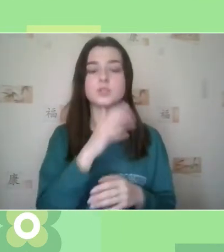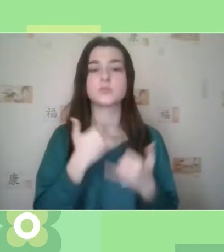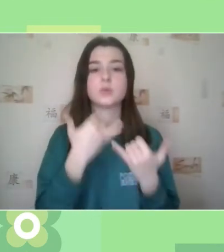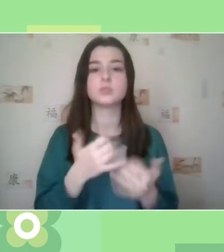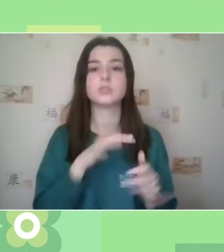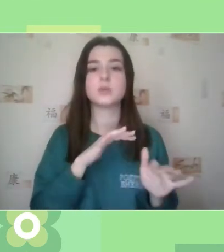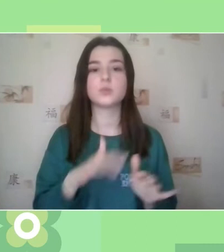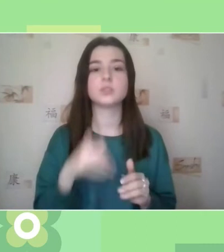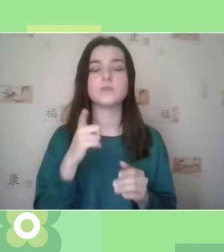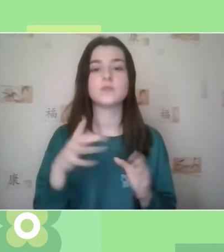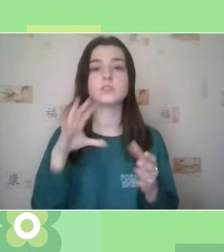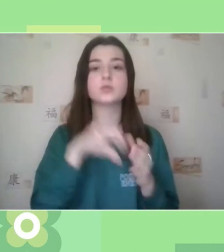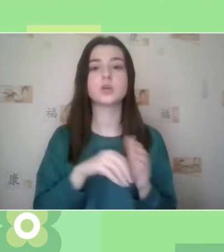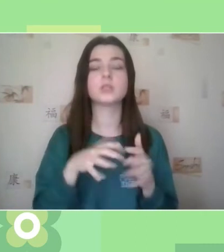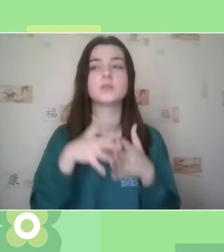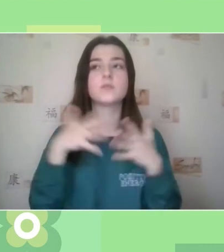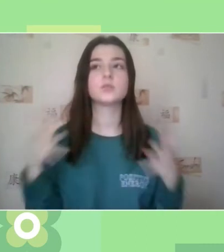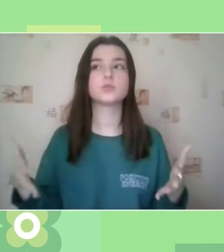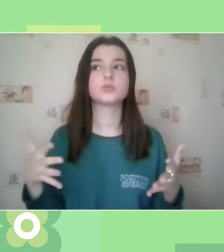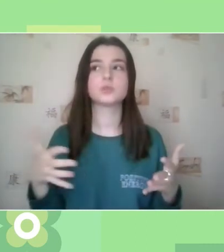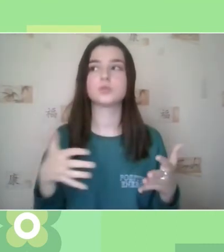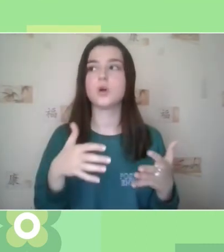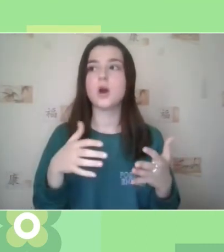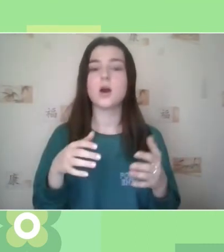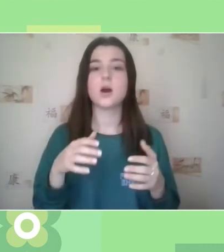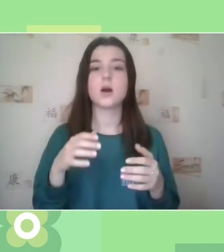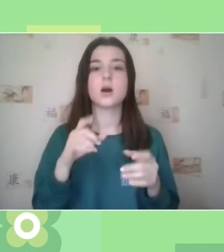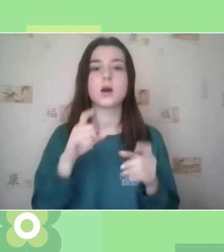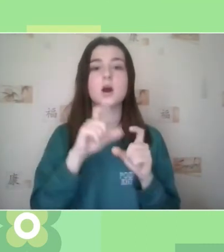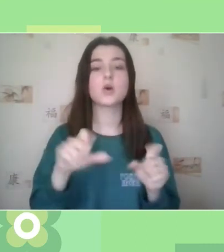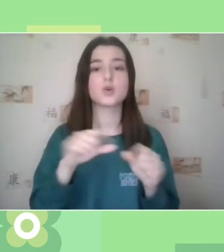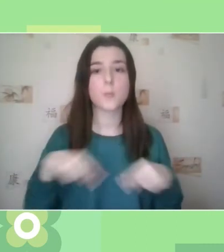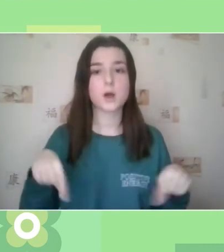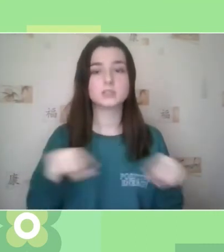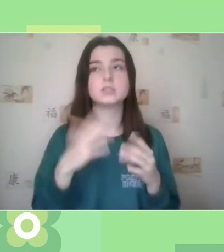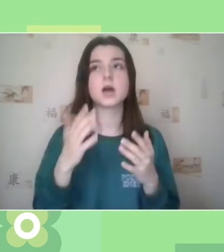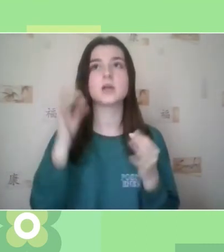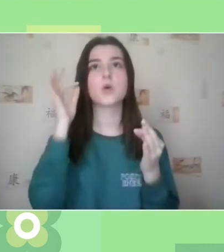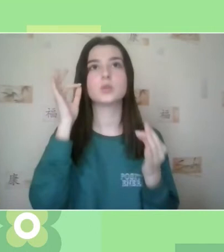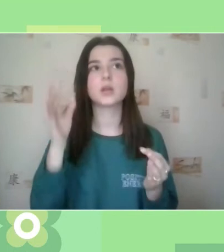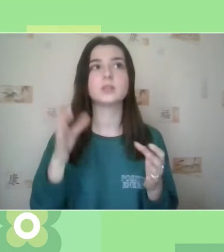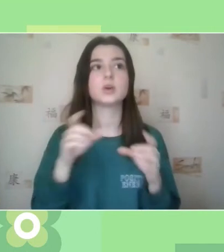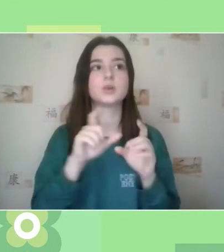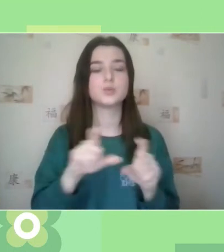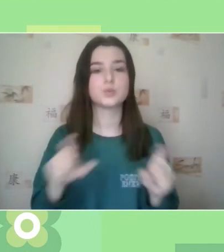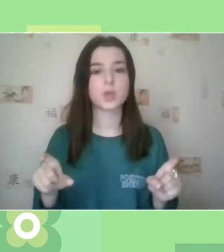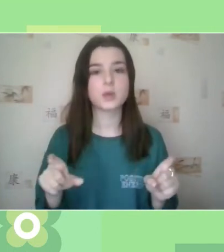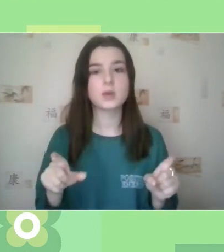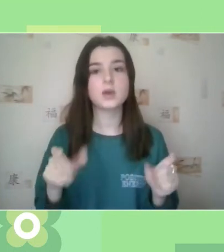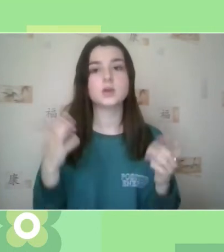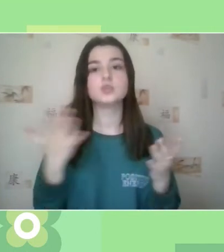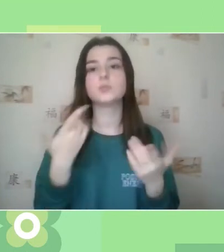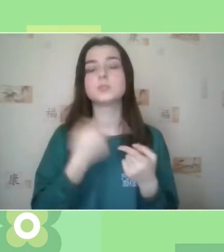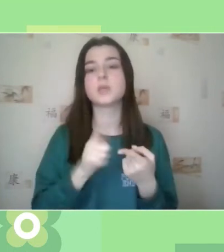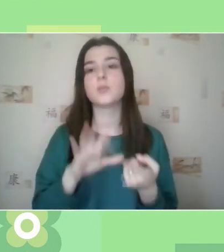де ви залучаєте широку громадськість, або може не дуже широку громадськість, але конкретних людей, щоб це було корисно, щоб ви не